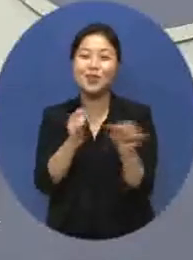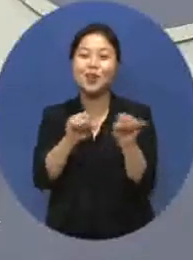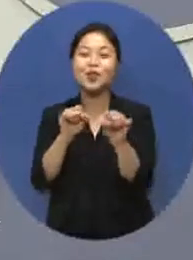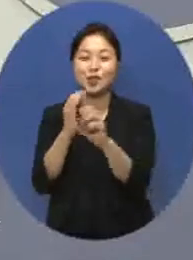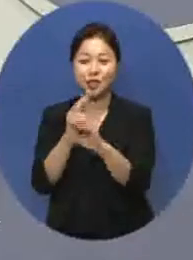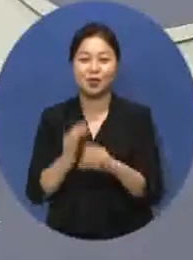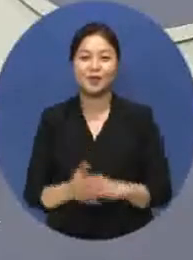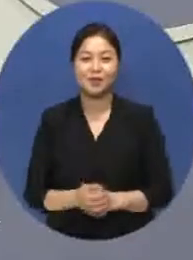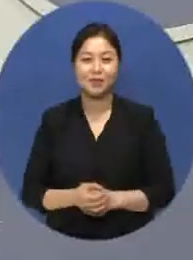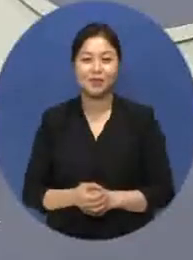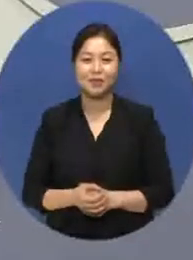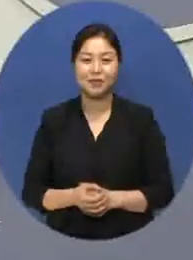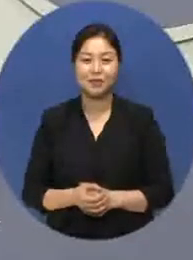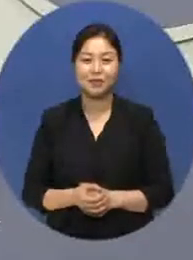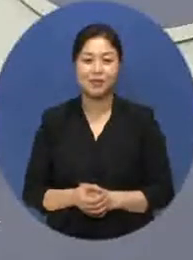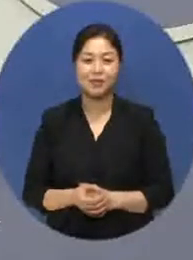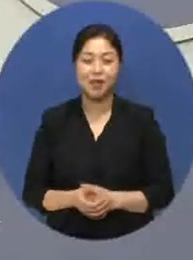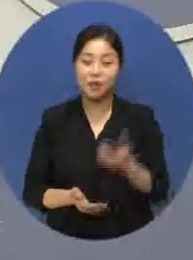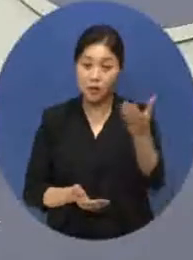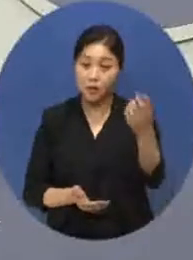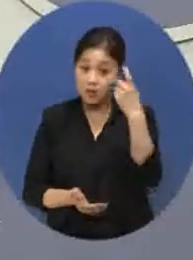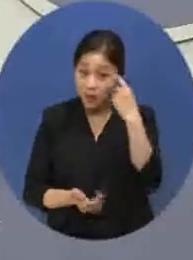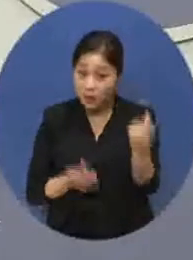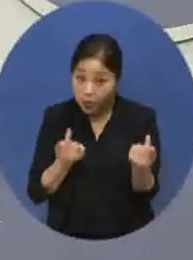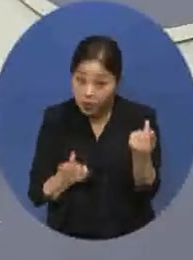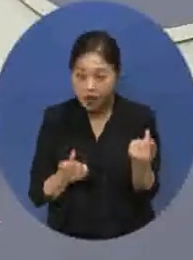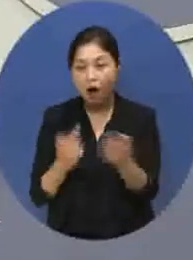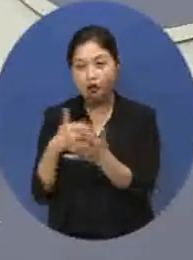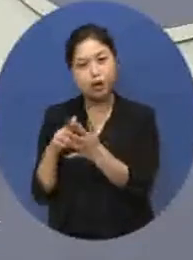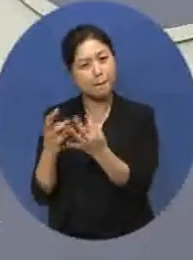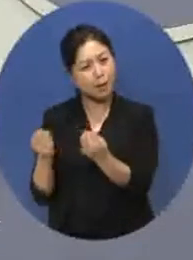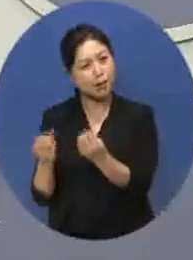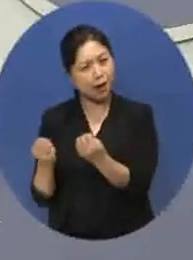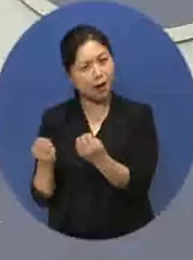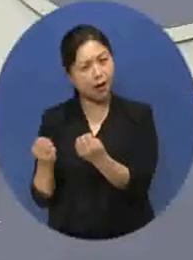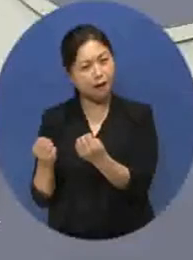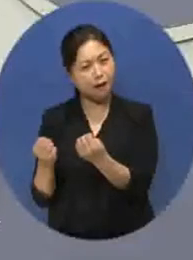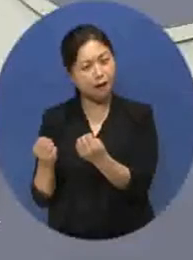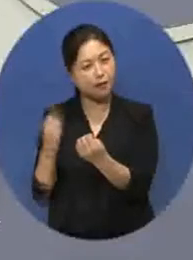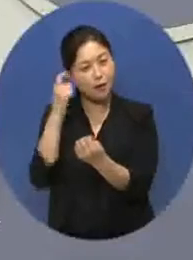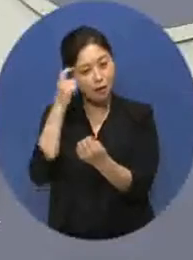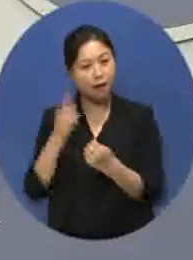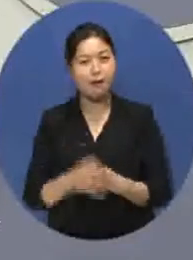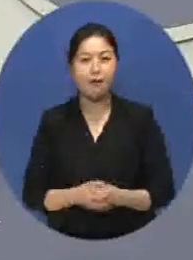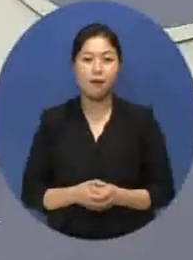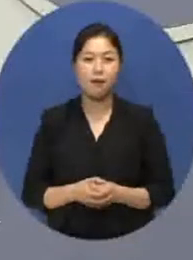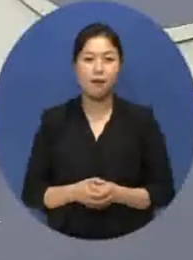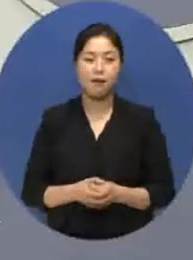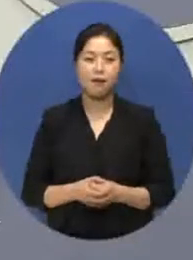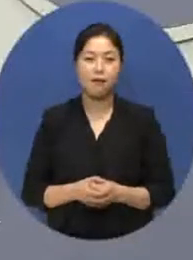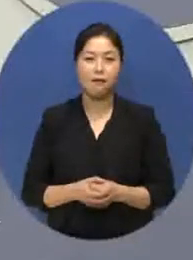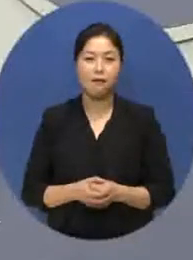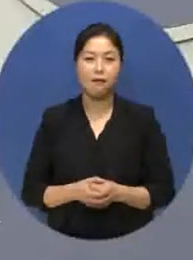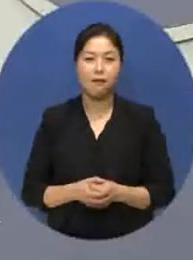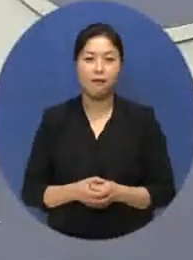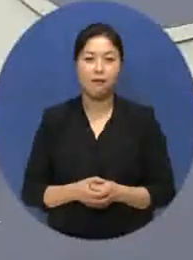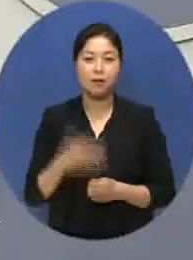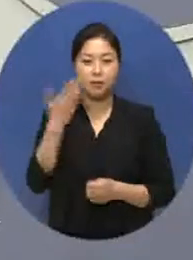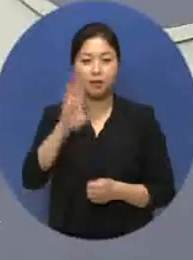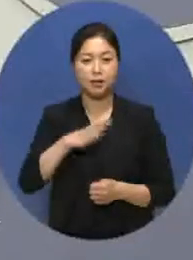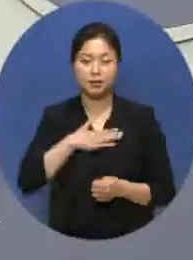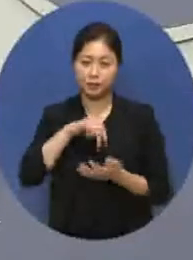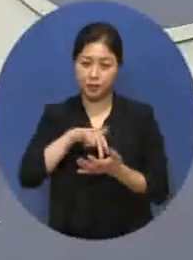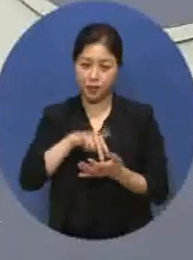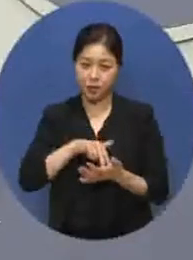생각보다는 아마 여러분들이 생각할 때보다는 많은 숫자다. 그렇네요. 그렇게 보시는데 저희들이 보는